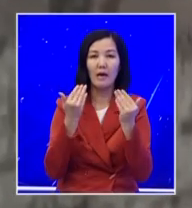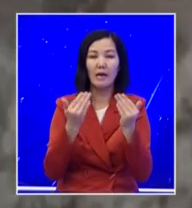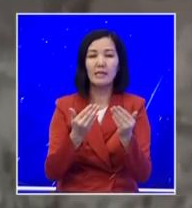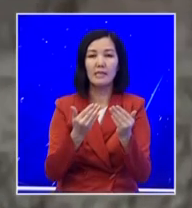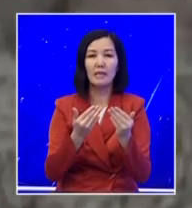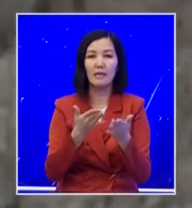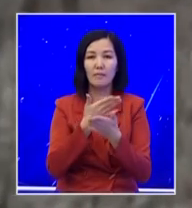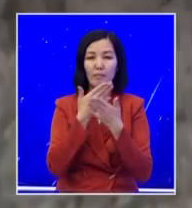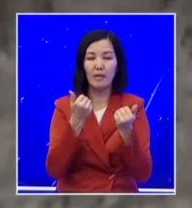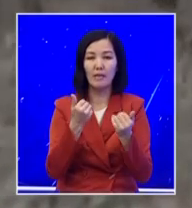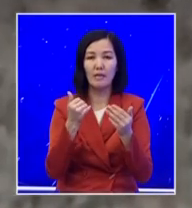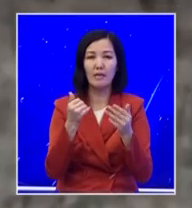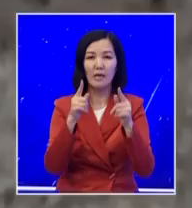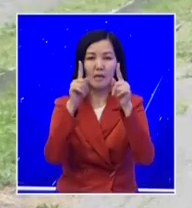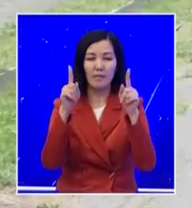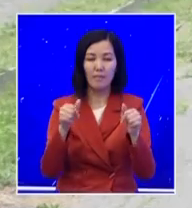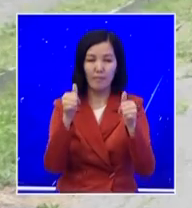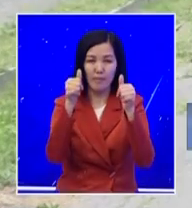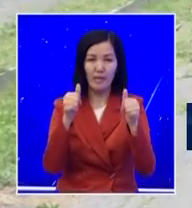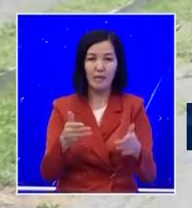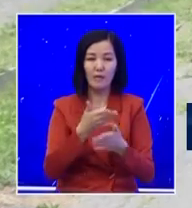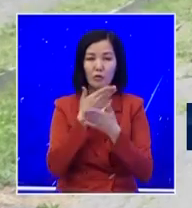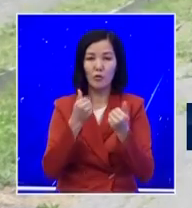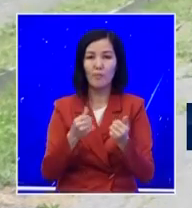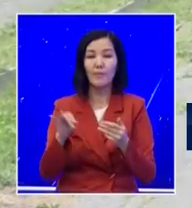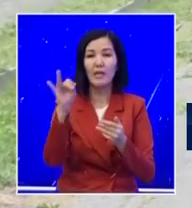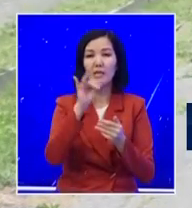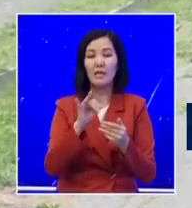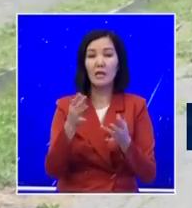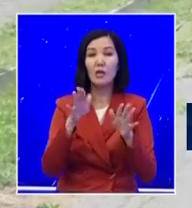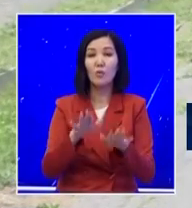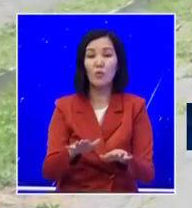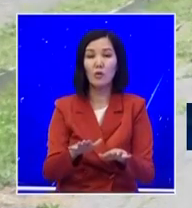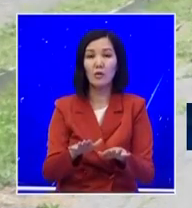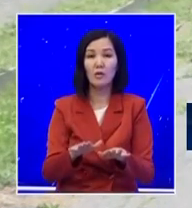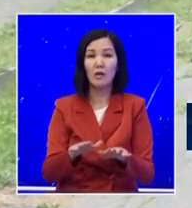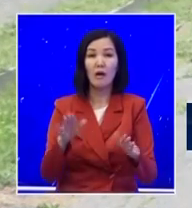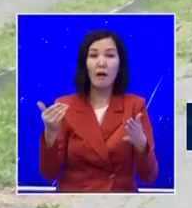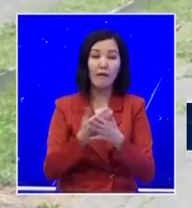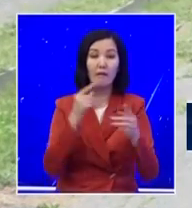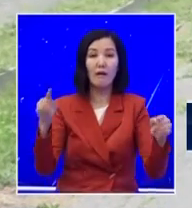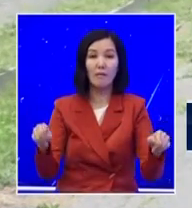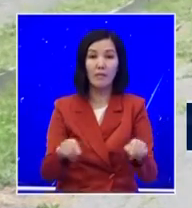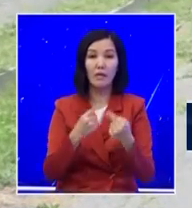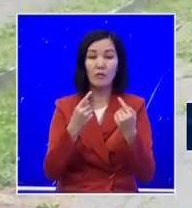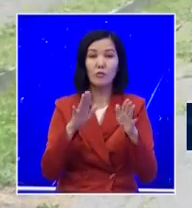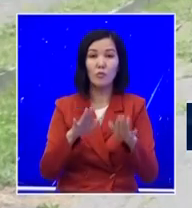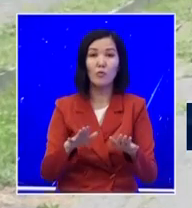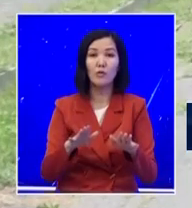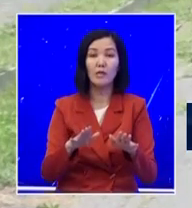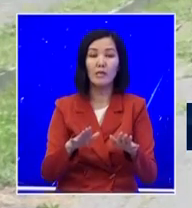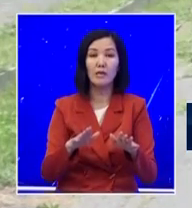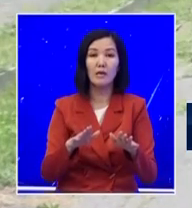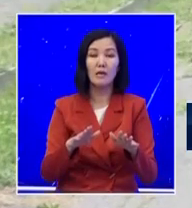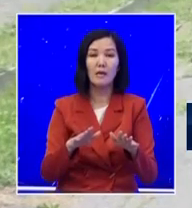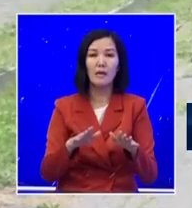белгі де жоқ. Қырғын болған жерлердің бәрі ол халықтың тарихи жады ғой. А халықтың тарихи жадын қалпына келтіру үшін сондай орындарға белгі қойылу керек.